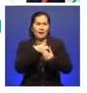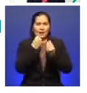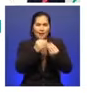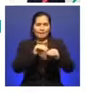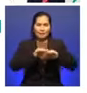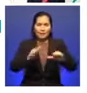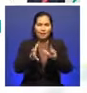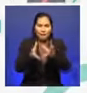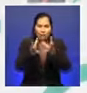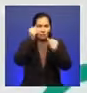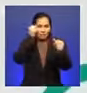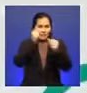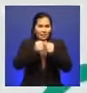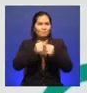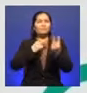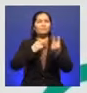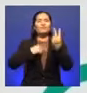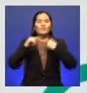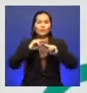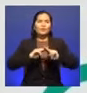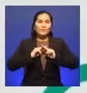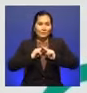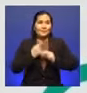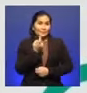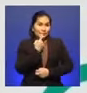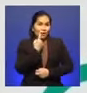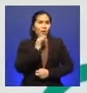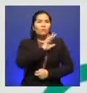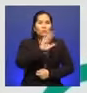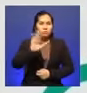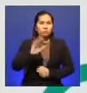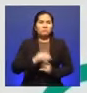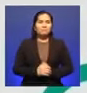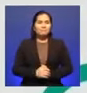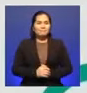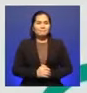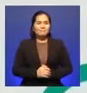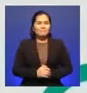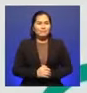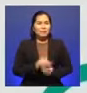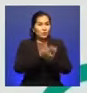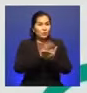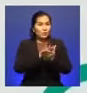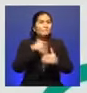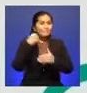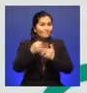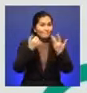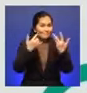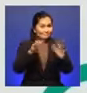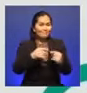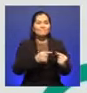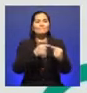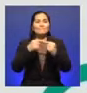เกิดลักษณะนิสัยในการดูแลสุขภาพช่องปากแม้กระทั่งเมื่อพ้นโรงเรียนประถมศึกษ